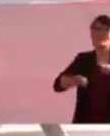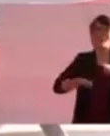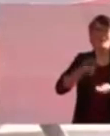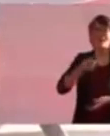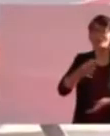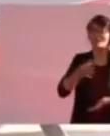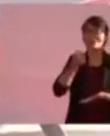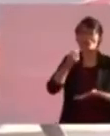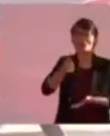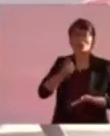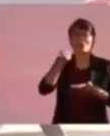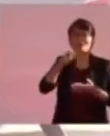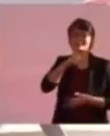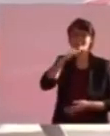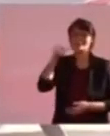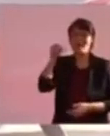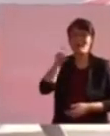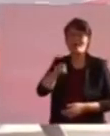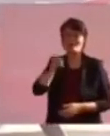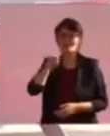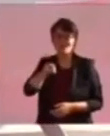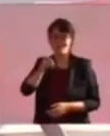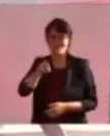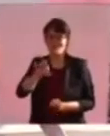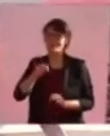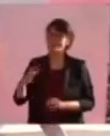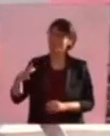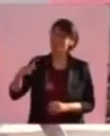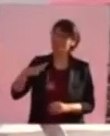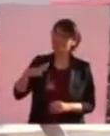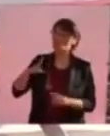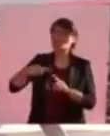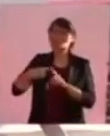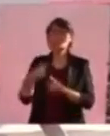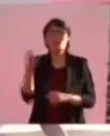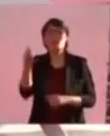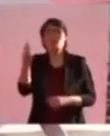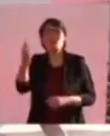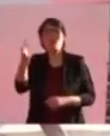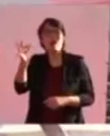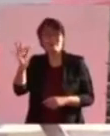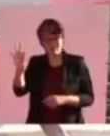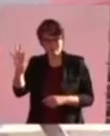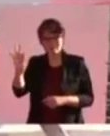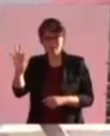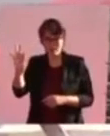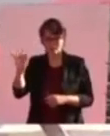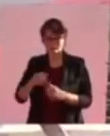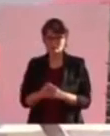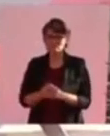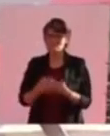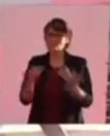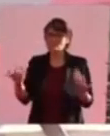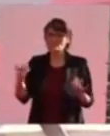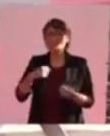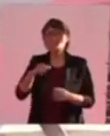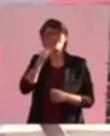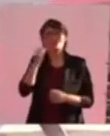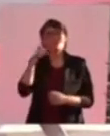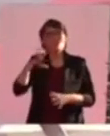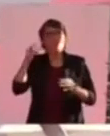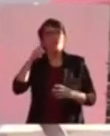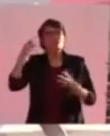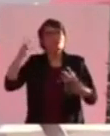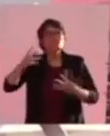in risorse e qualità degli interventi ragionare in termini di salute di comunità mi rendo